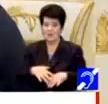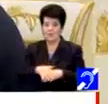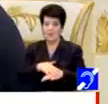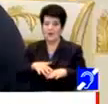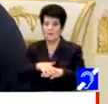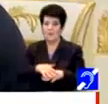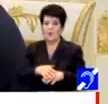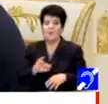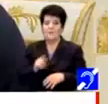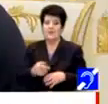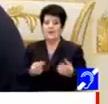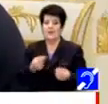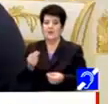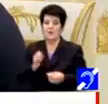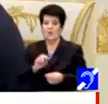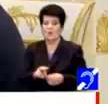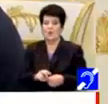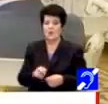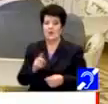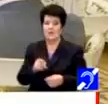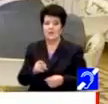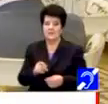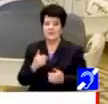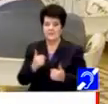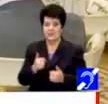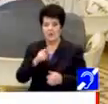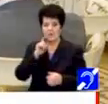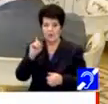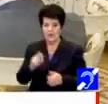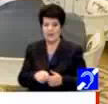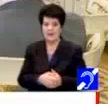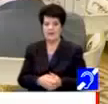Poporului, în care a jucat rolul unui profesor de istorie devenit președinte al Ucrainei.